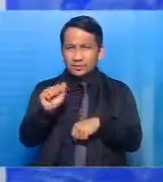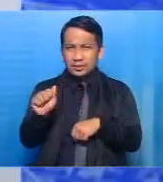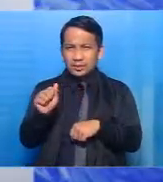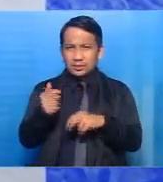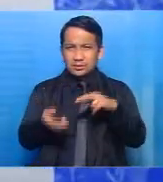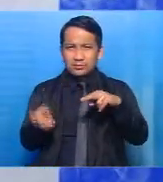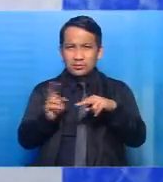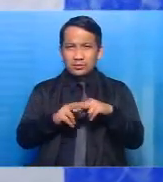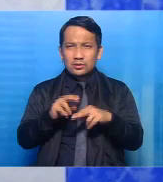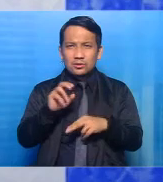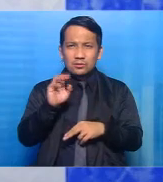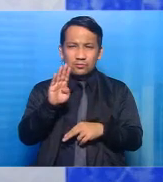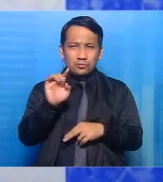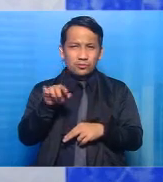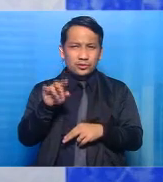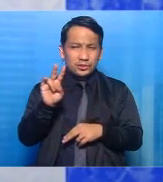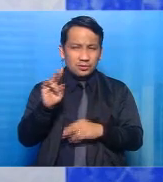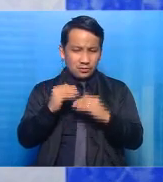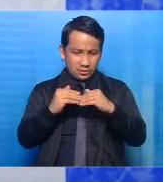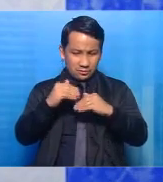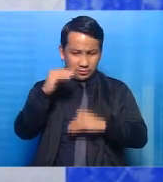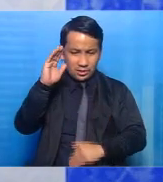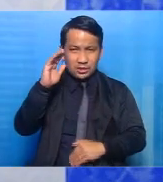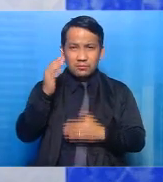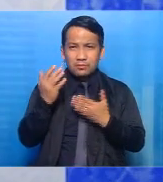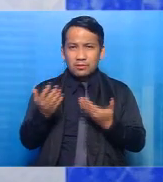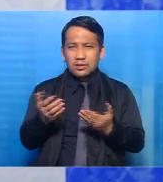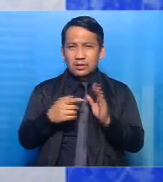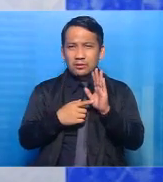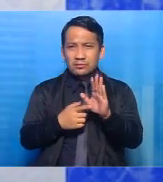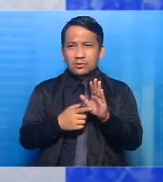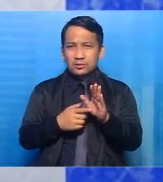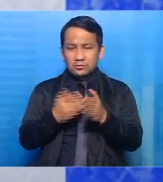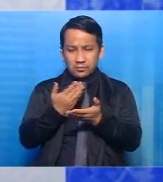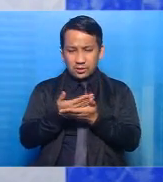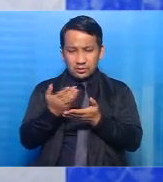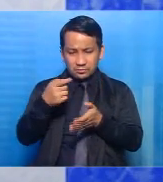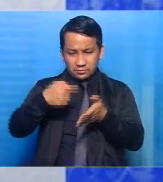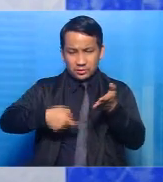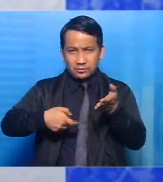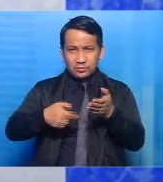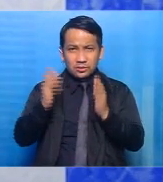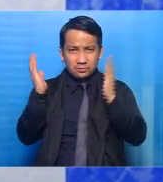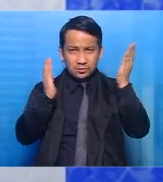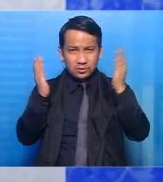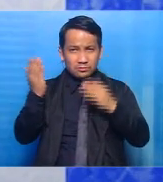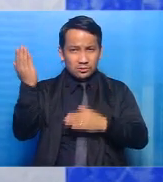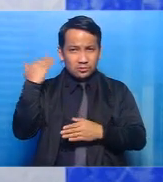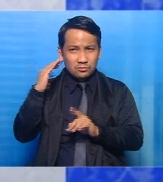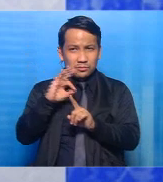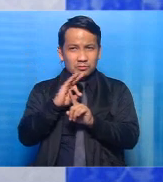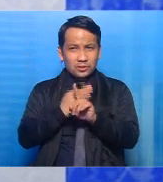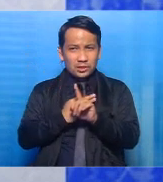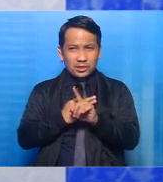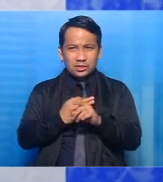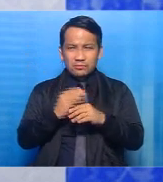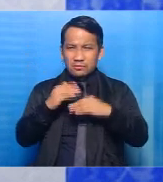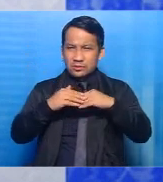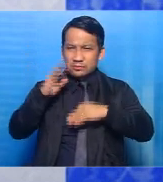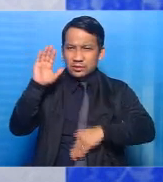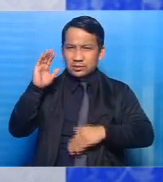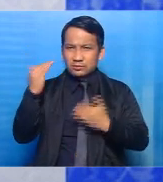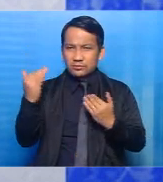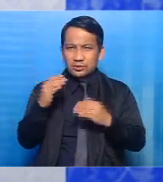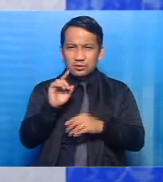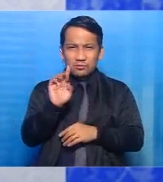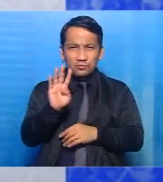sa 4.7% ng inflation rate o ang antas ng pagtaas ng mga presyo ng bilihin at serbisyo noong Pebrero. Mas mataas ito mula